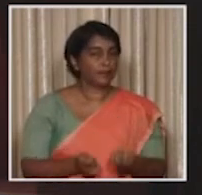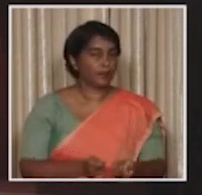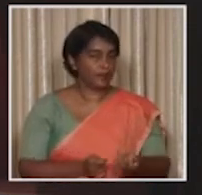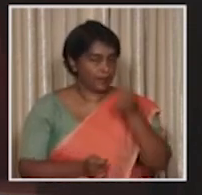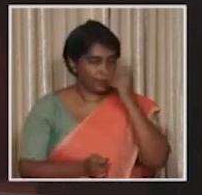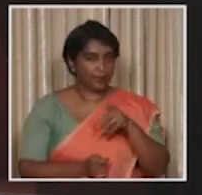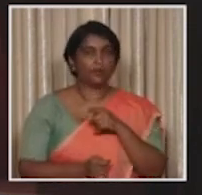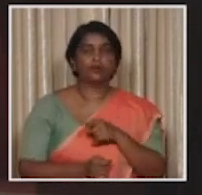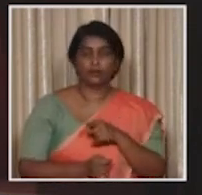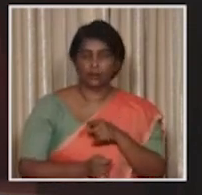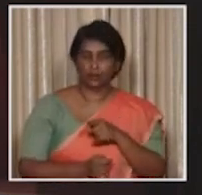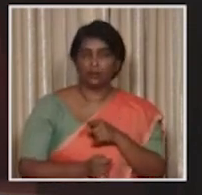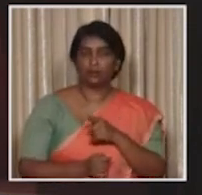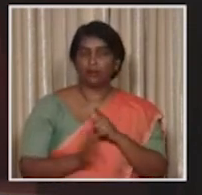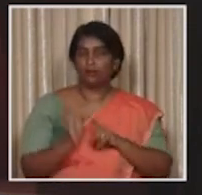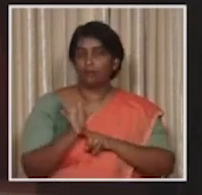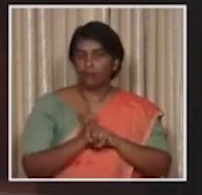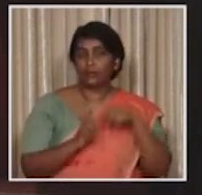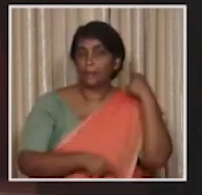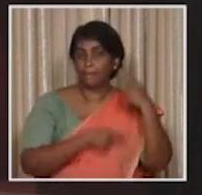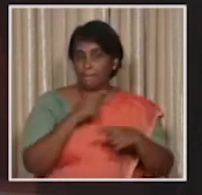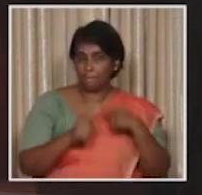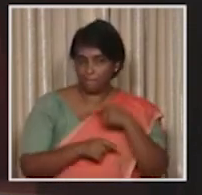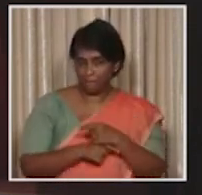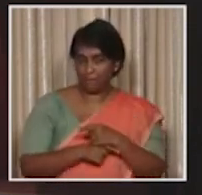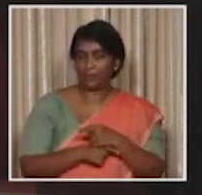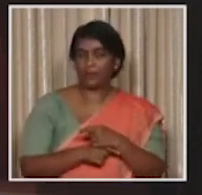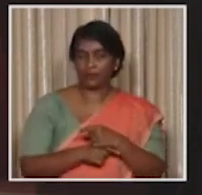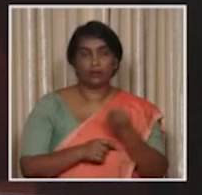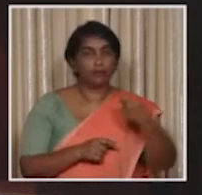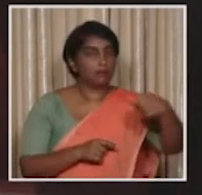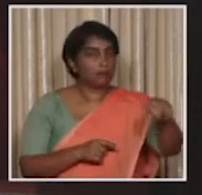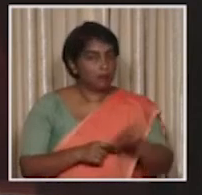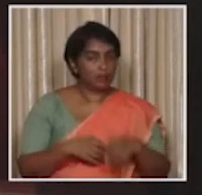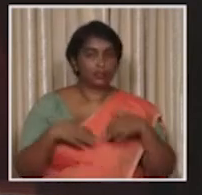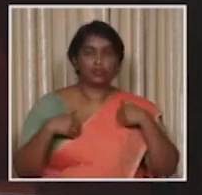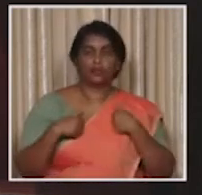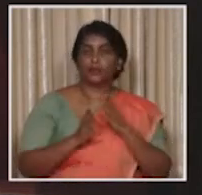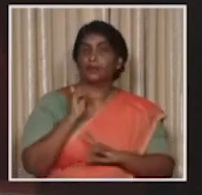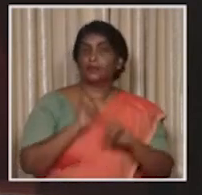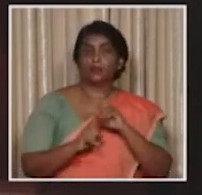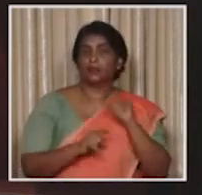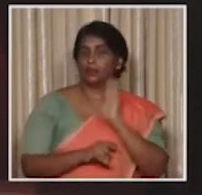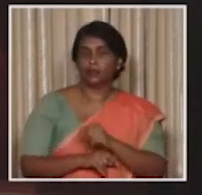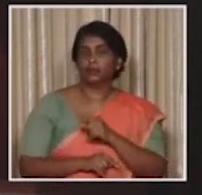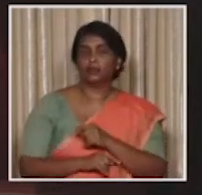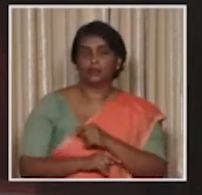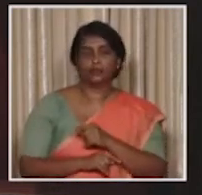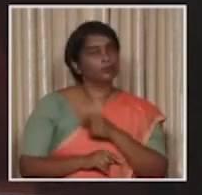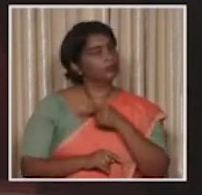දරා යල්පිනු යන්ත්‍රවලට මිලදී ගැනීමට සෞඛ්‍ය අමාත්‍යාංශයට ඇති